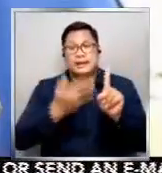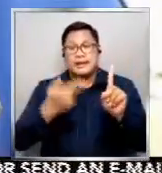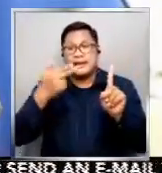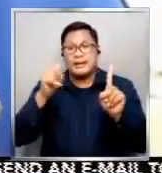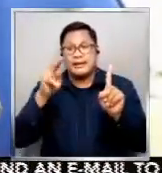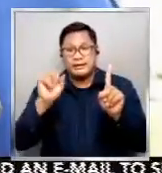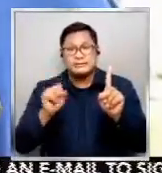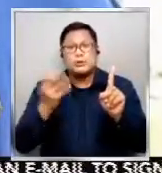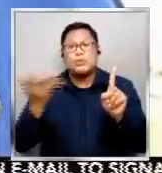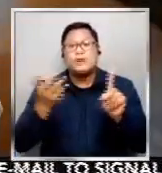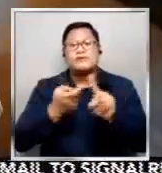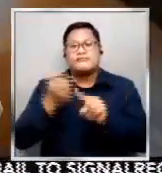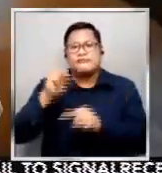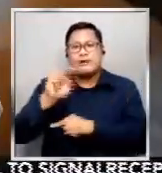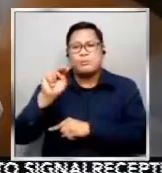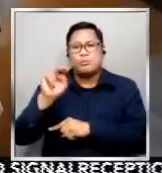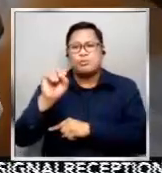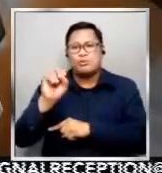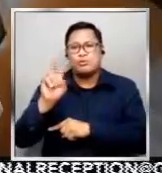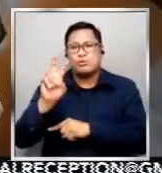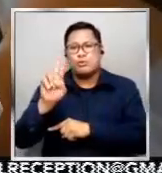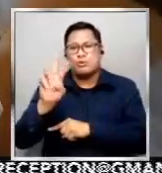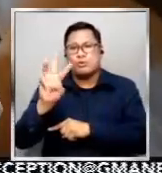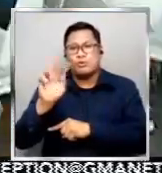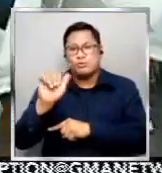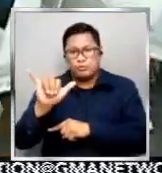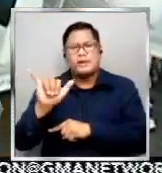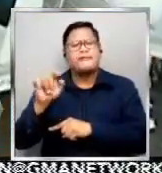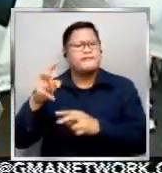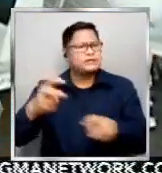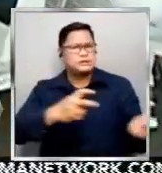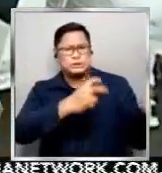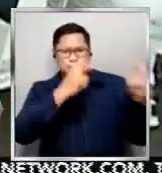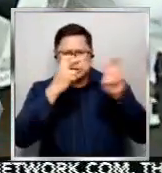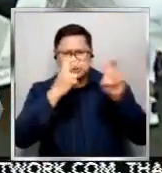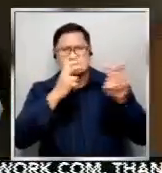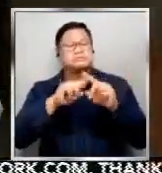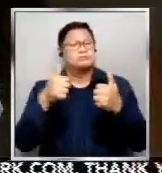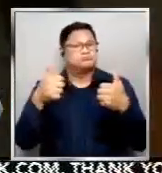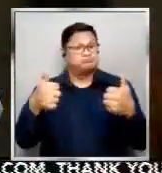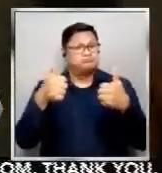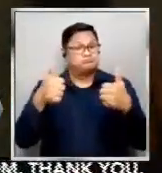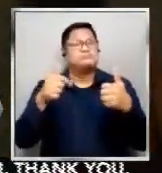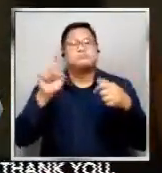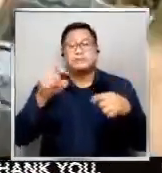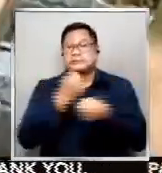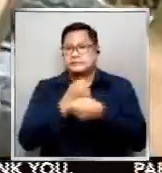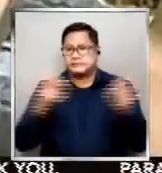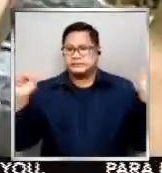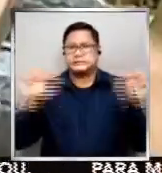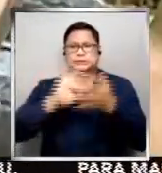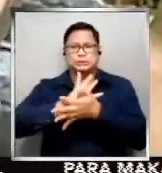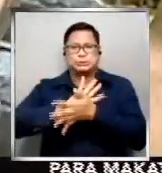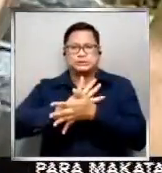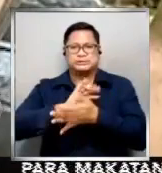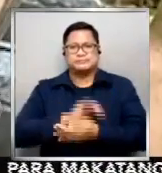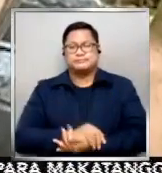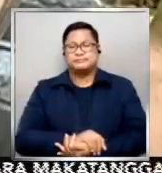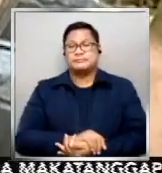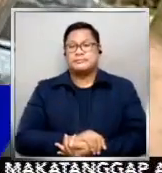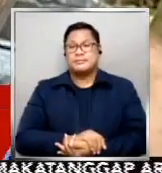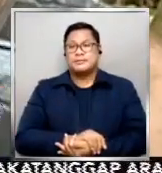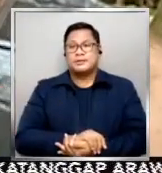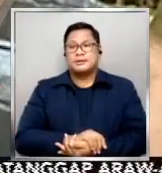Norway. Strikto man ang protocol sa isla pero okay lang daw basta ligtas siya sa COVID-19. You need a